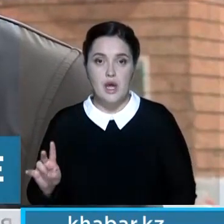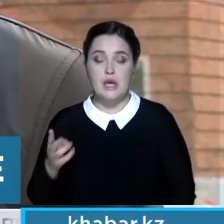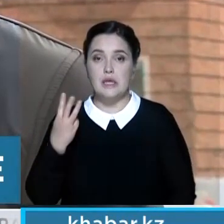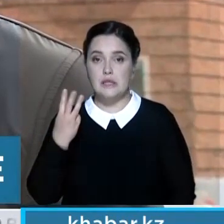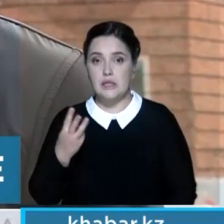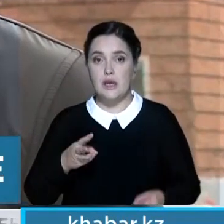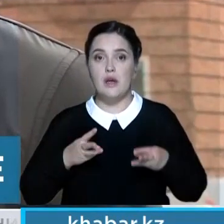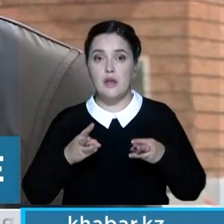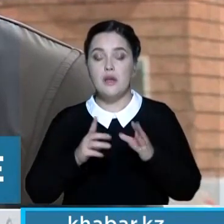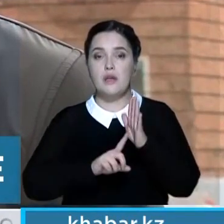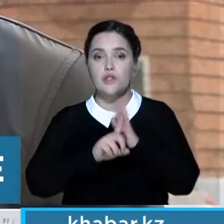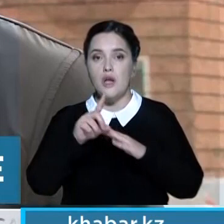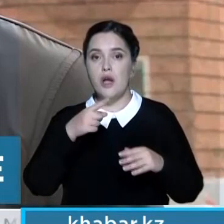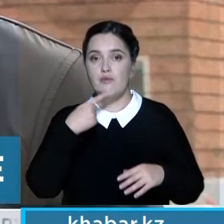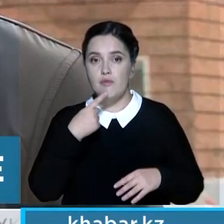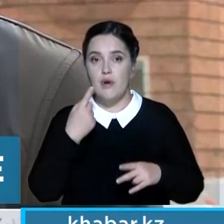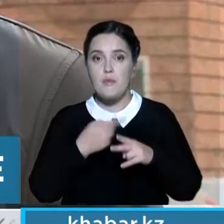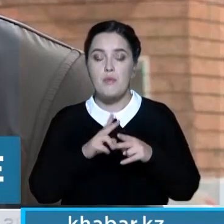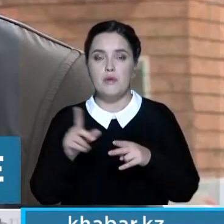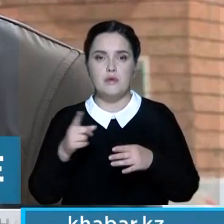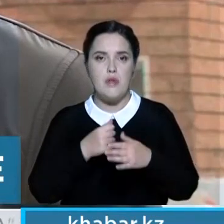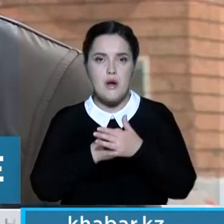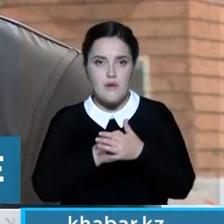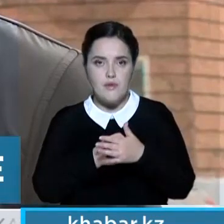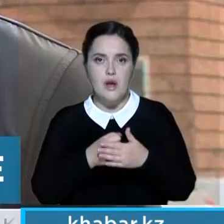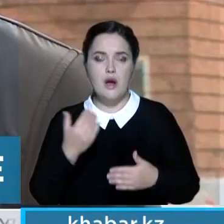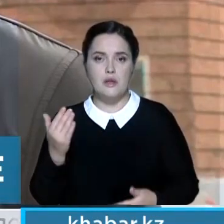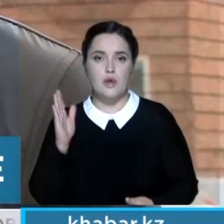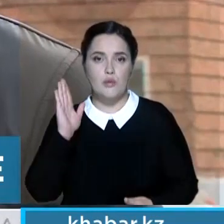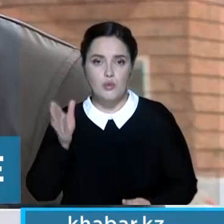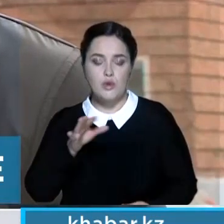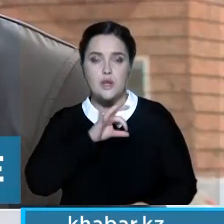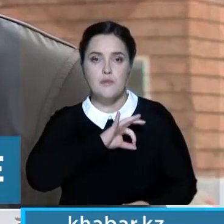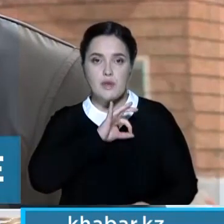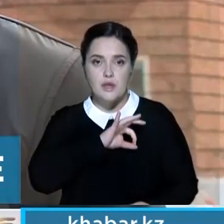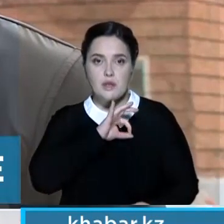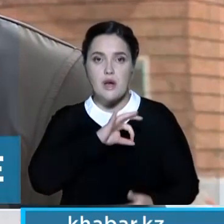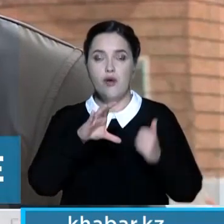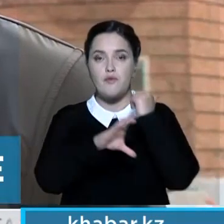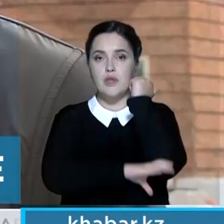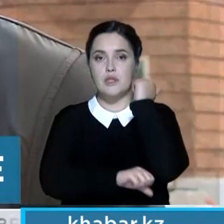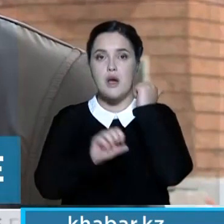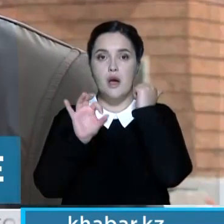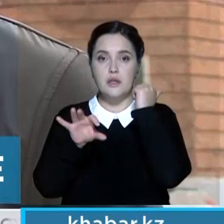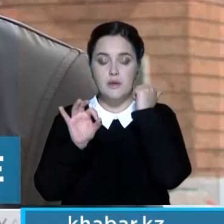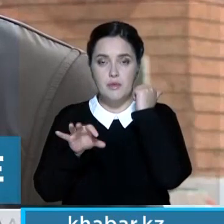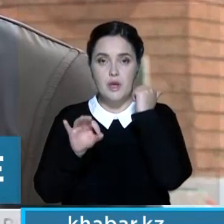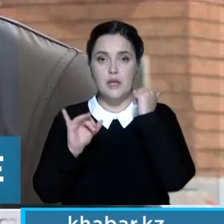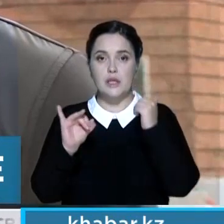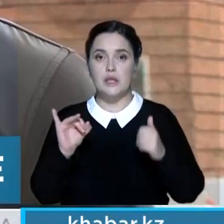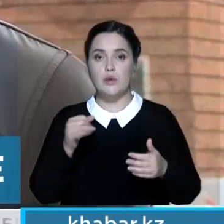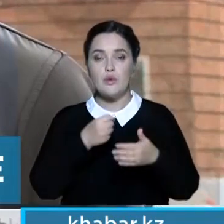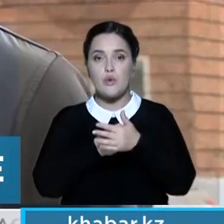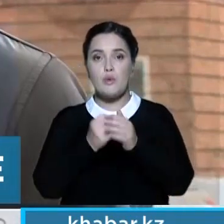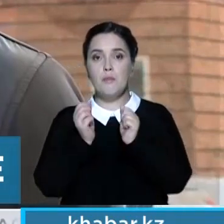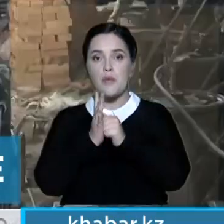у нас, как мы изначально говорили, это котлы высокого давления. Они будут введены в эксплуатацию в конце октября 2 котла и до